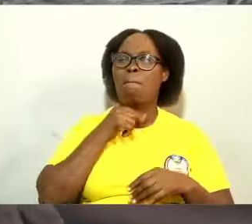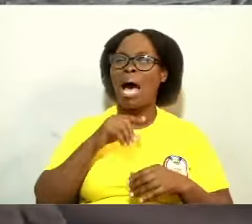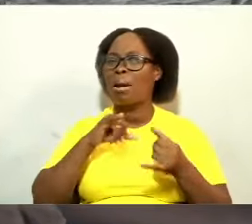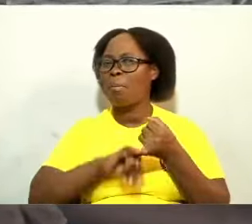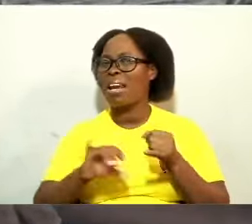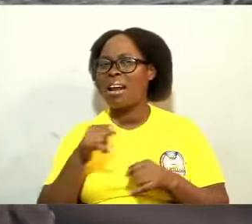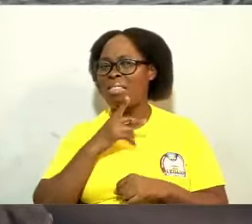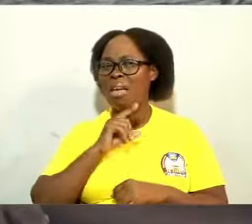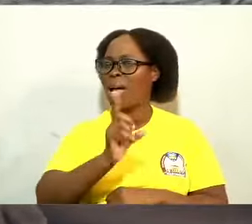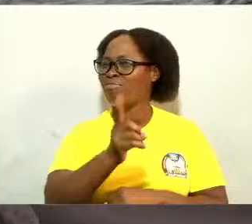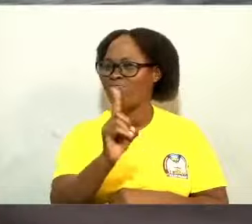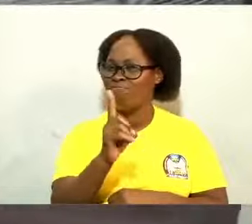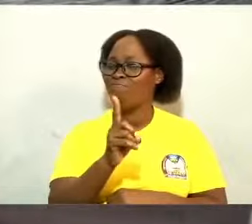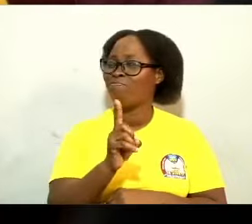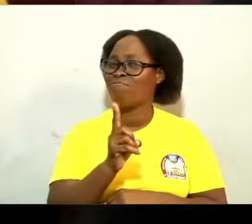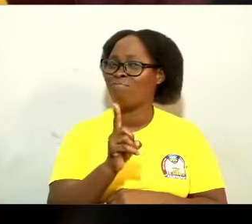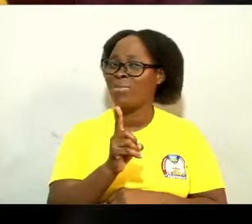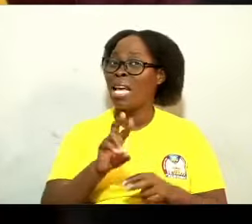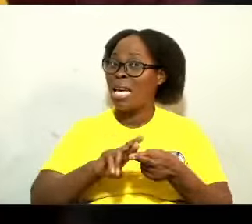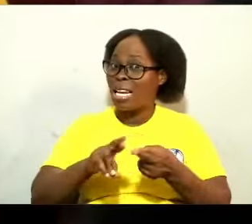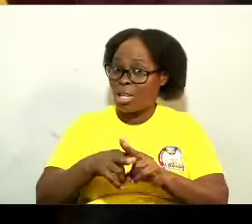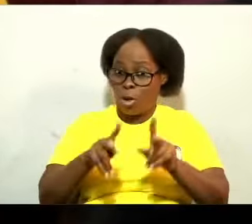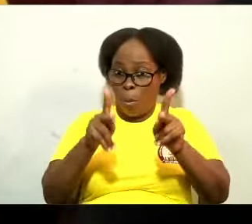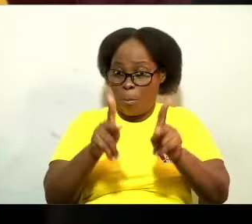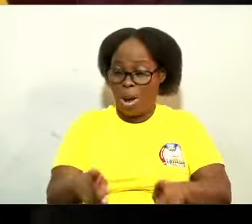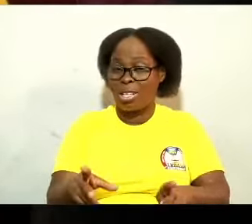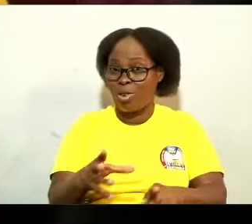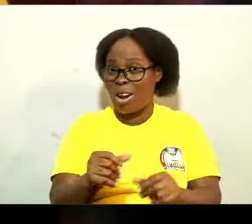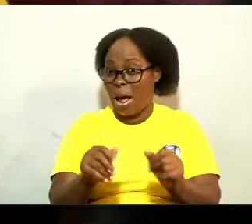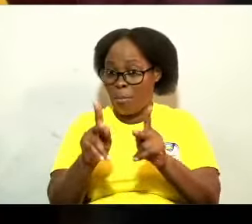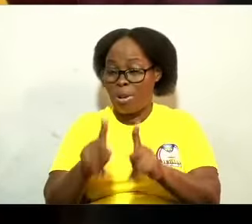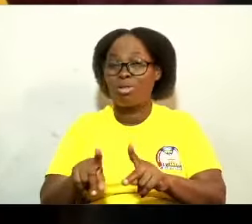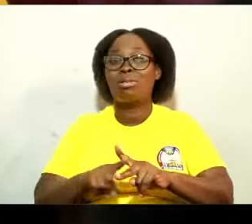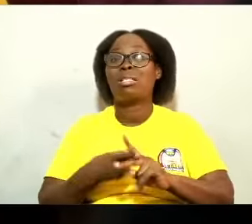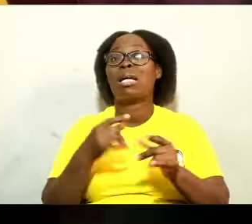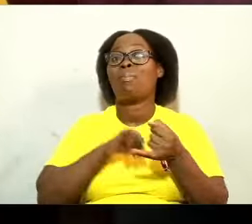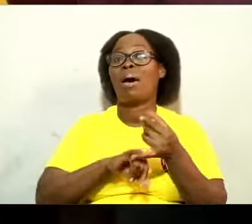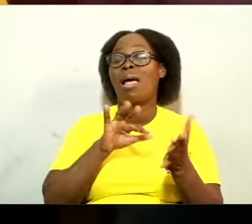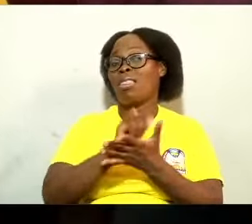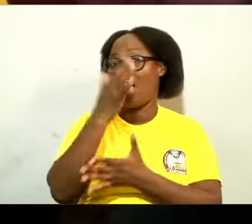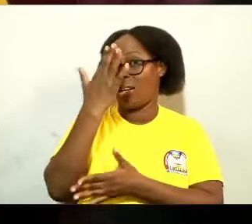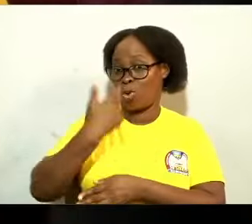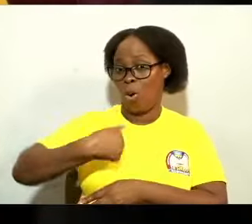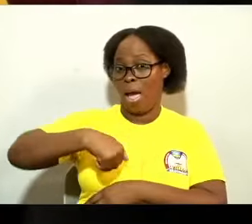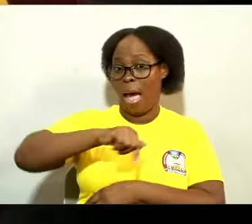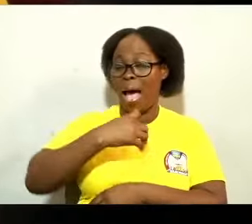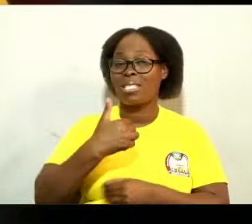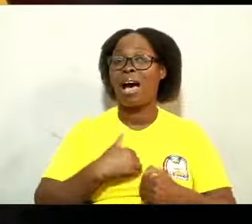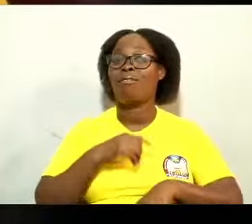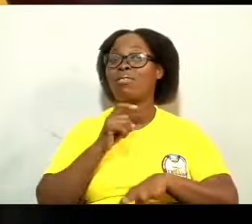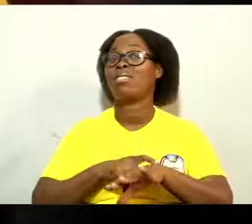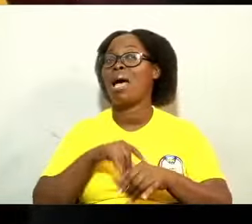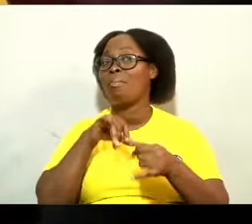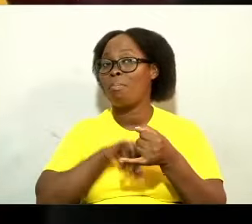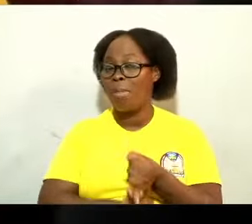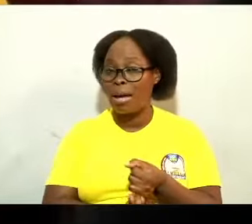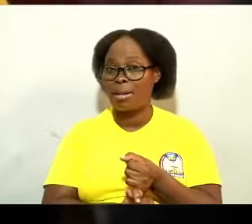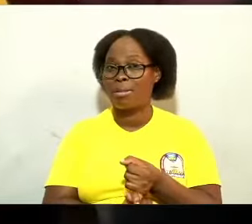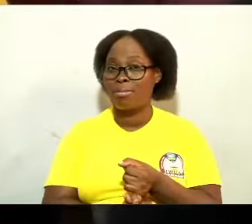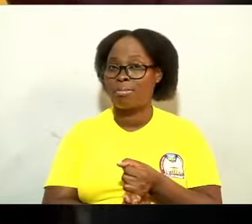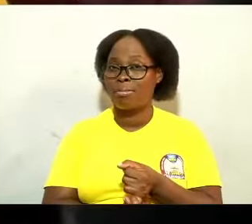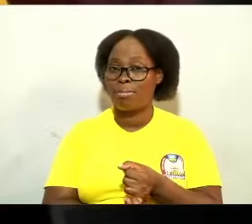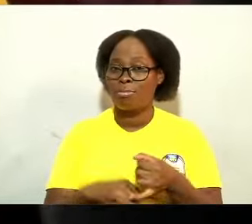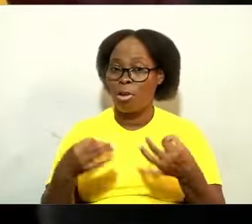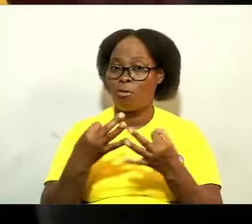Hakuna. Mahusiano ya mtu na mtu yanaanza na ndoa. Ndio maana tuna kipindi cha ndoa. Counseling, watu warudi